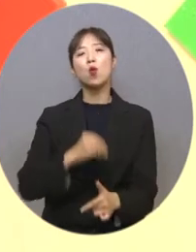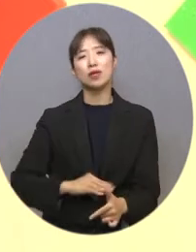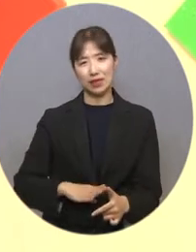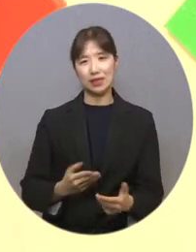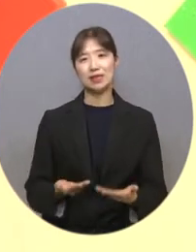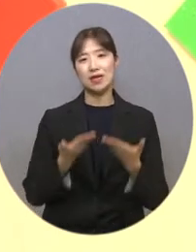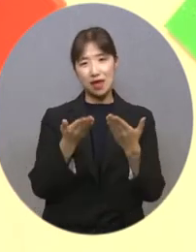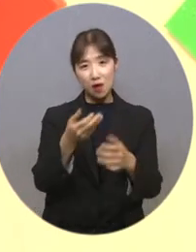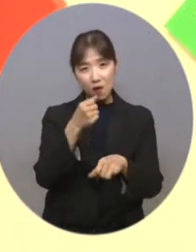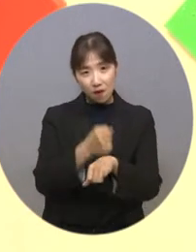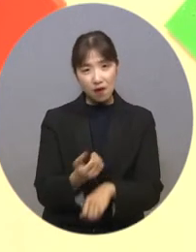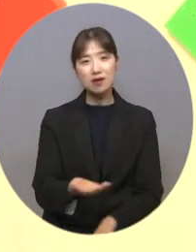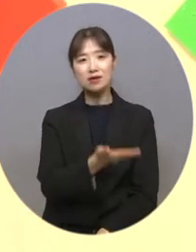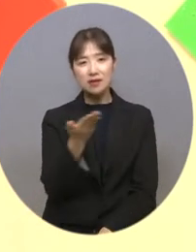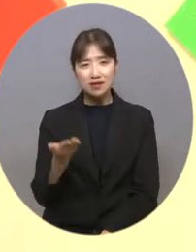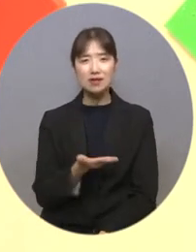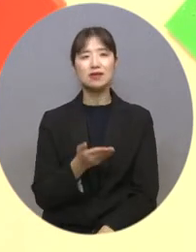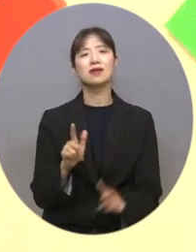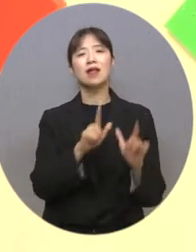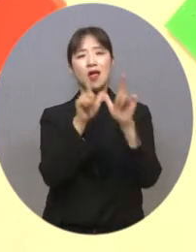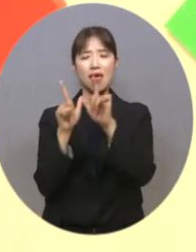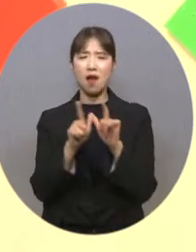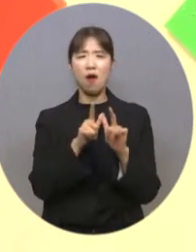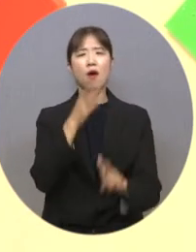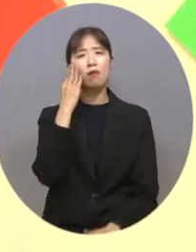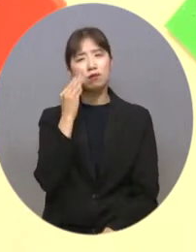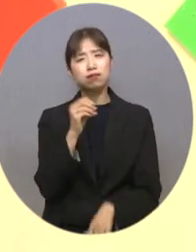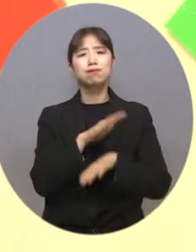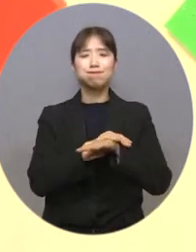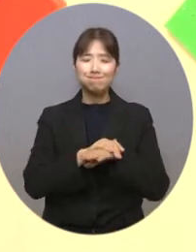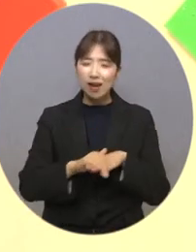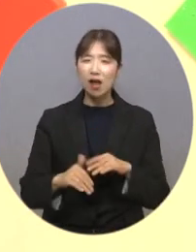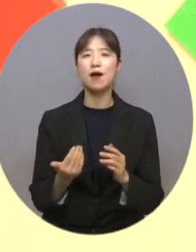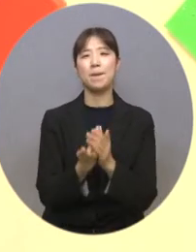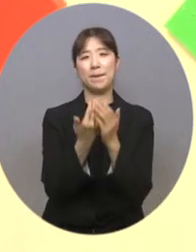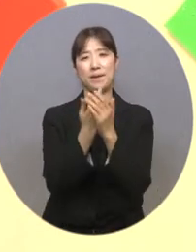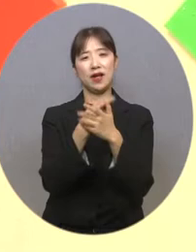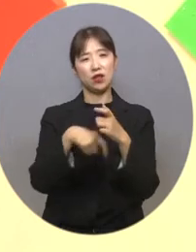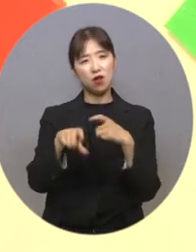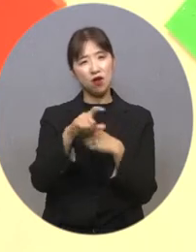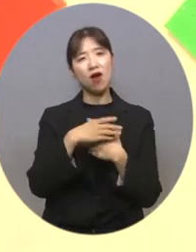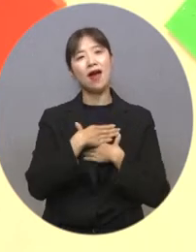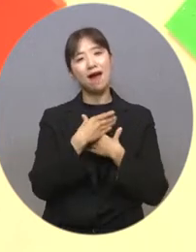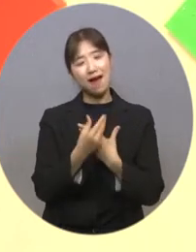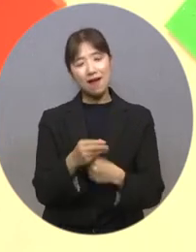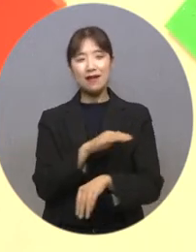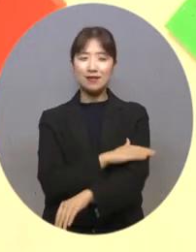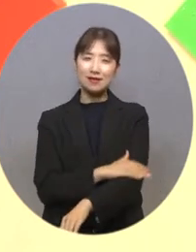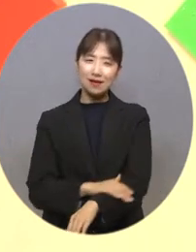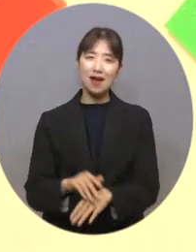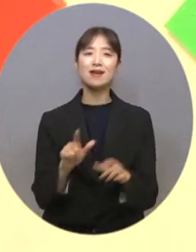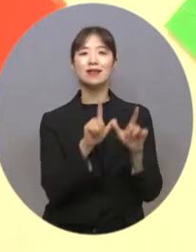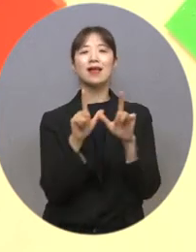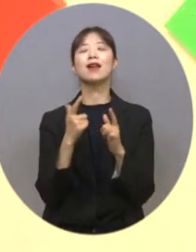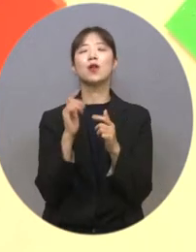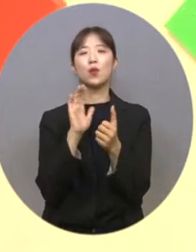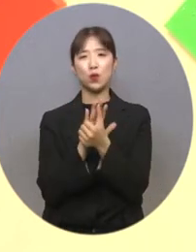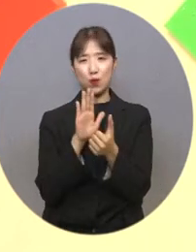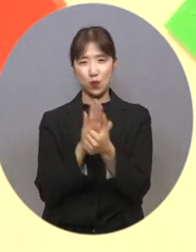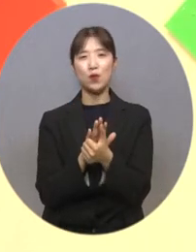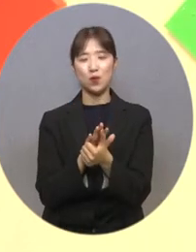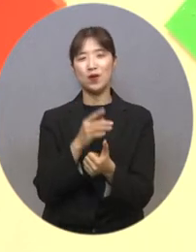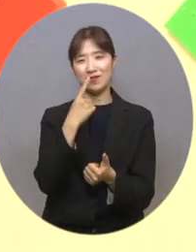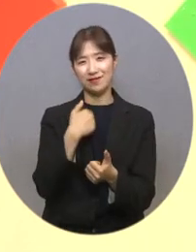제공해서 그들의 어떤 질 향상을 시켜서 보다 안정된 생활을 할 수 있도록 그런 부분들을